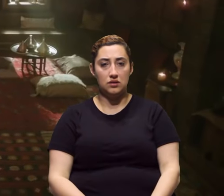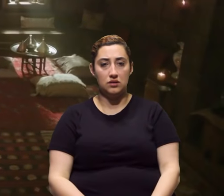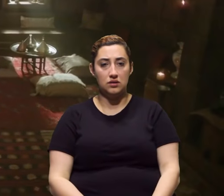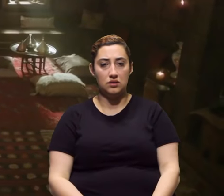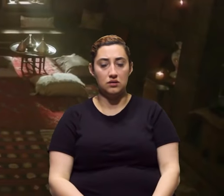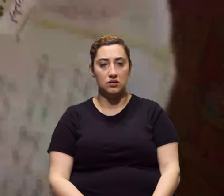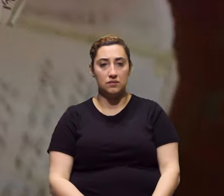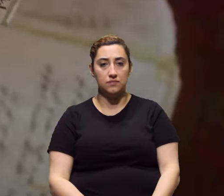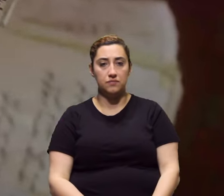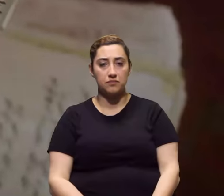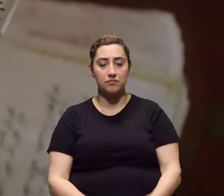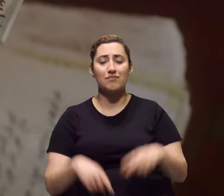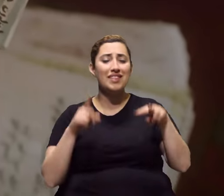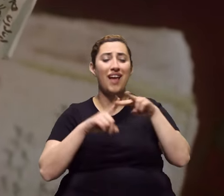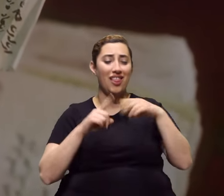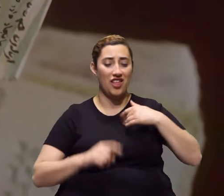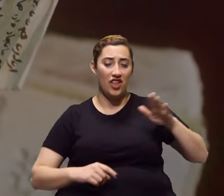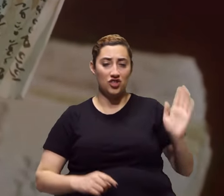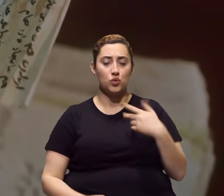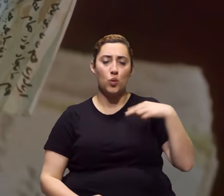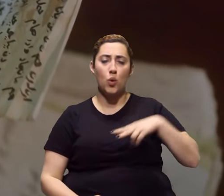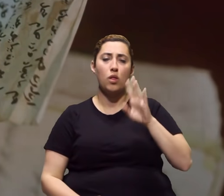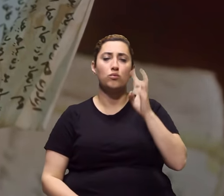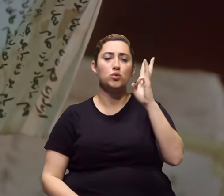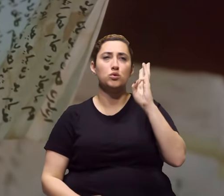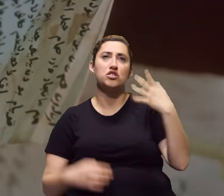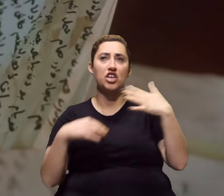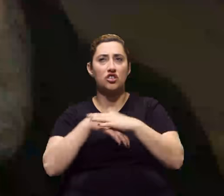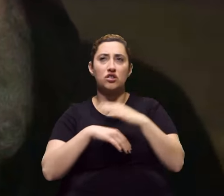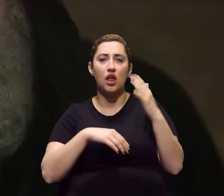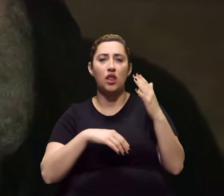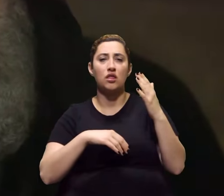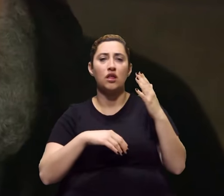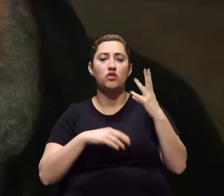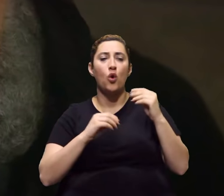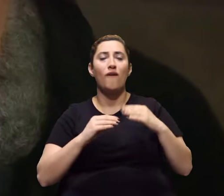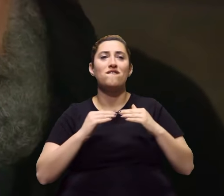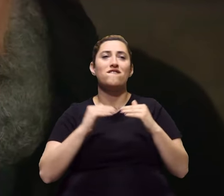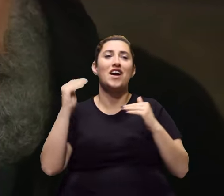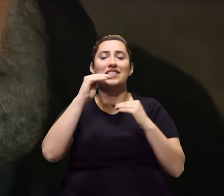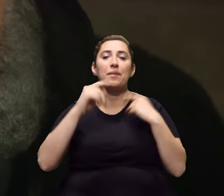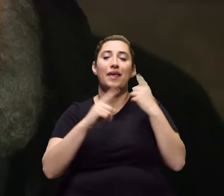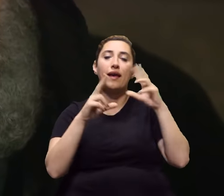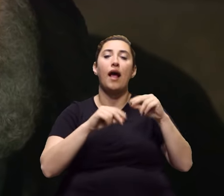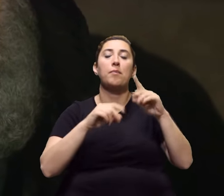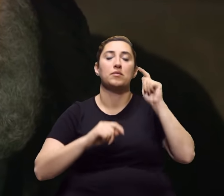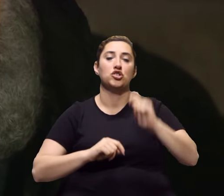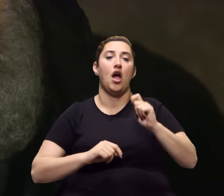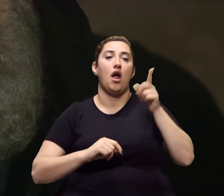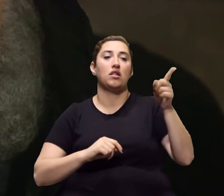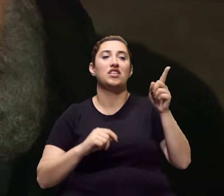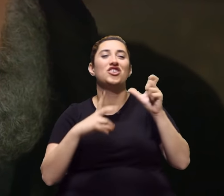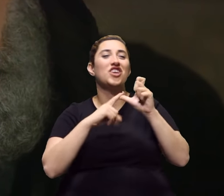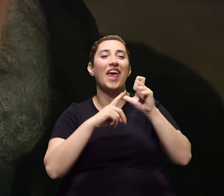Mektuplara döndü. Nallı Han'dan hareketle yol boyu 3 geceden fazla bir yerde kalmamak kaydı şartı, dahi şeyhimizin